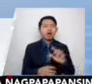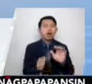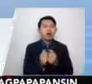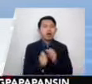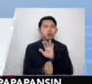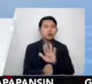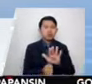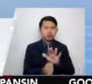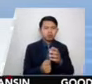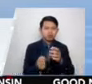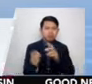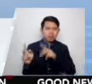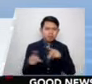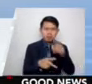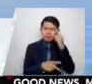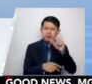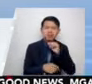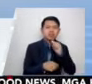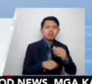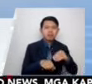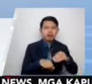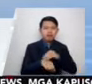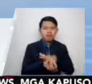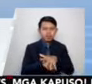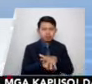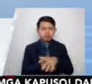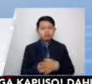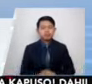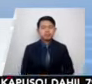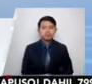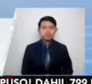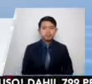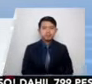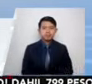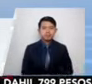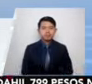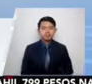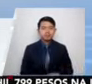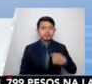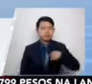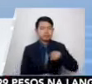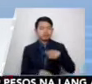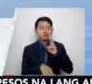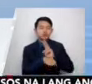na maapektuhan po nito? Ay, nilagyan po ng mga shutters